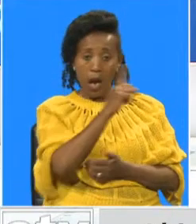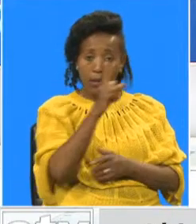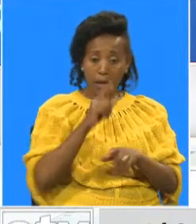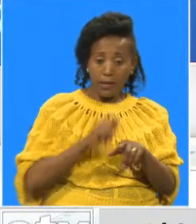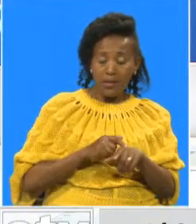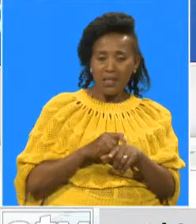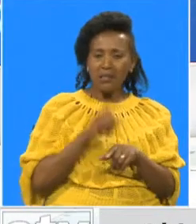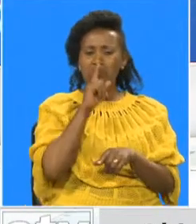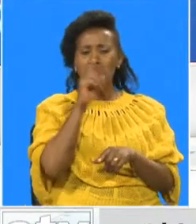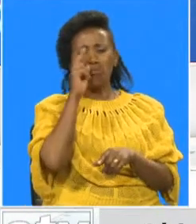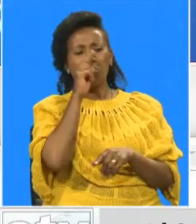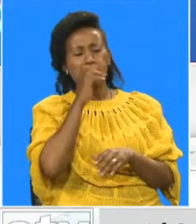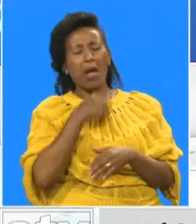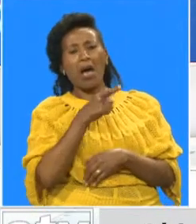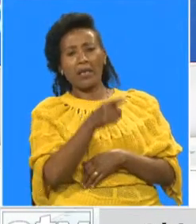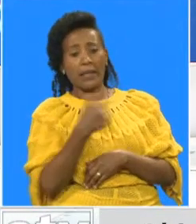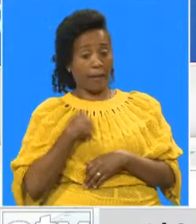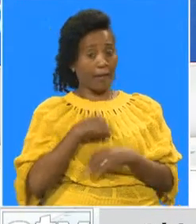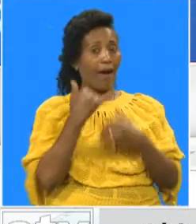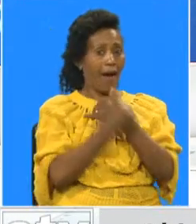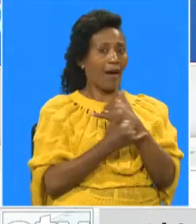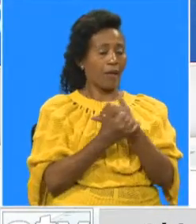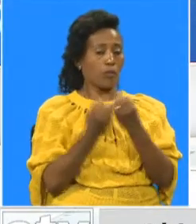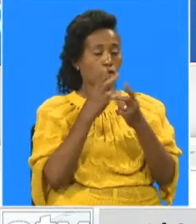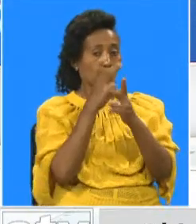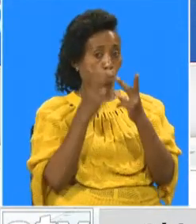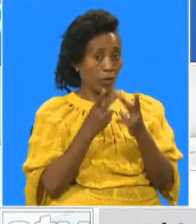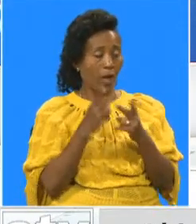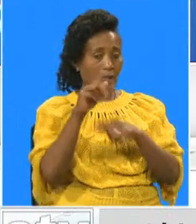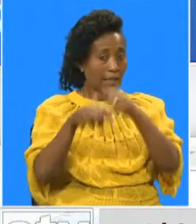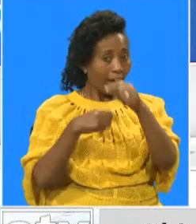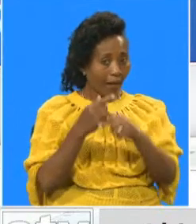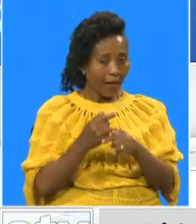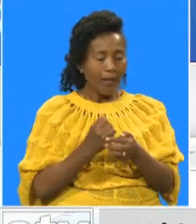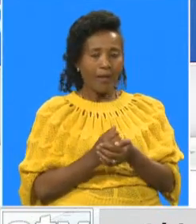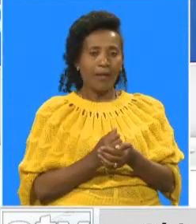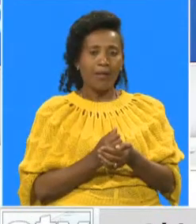አንዳንዴ እንዝላልነት ታያለ። እኛ ጋር አሁን ብዙ ቦታ ስትሄድ